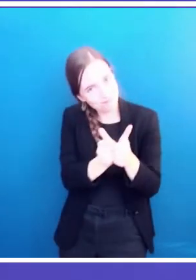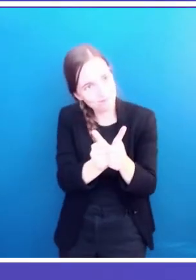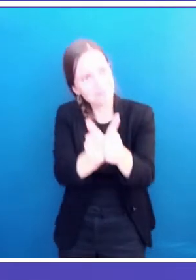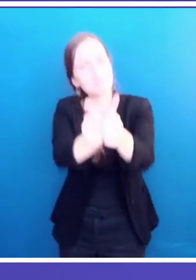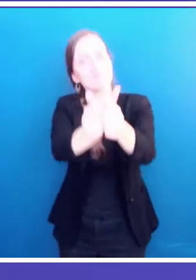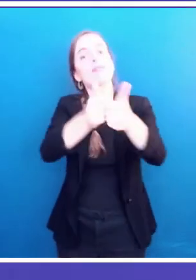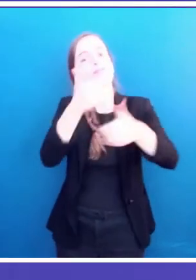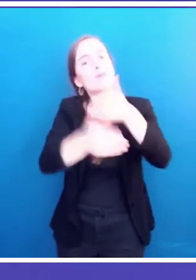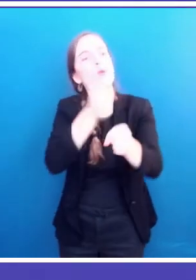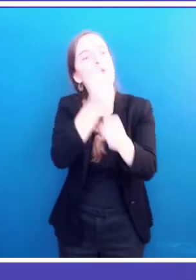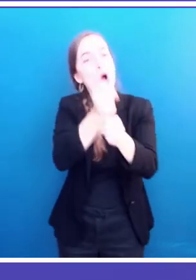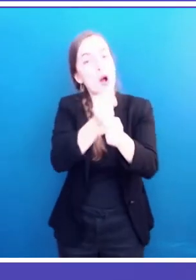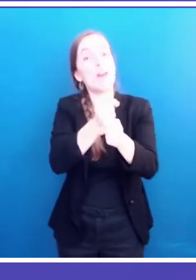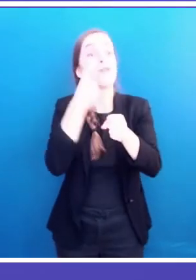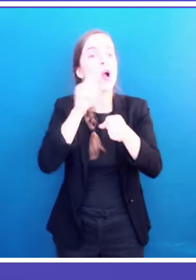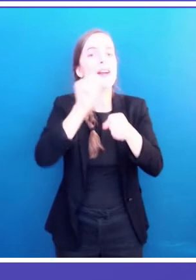لمساعدتهن